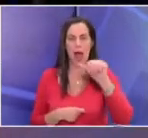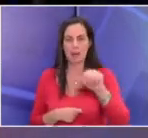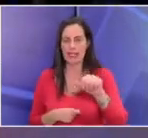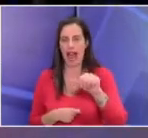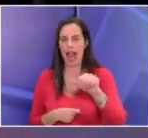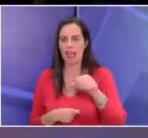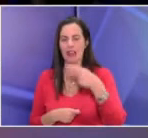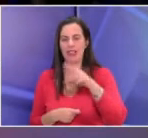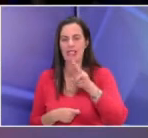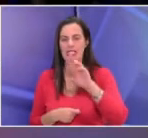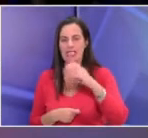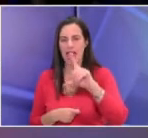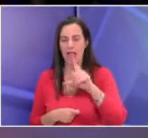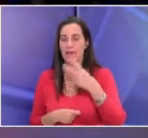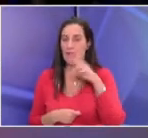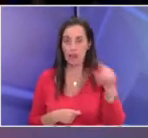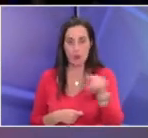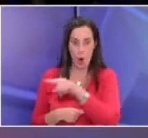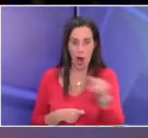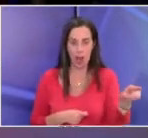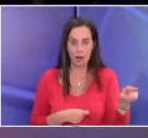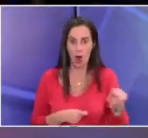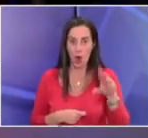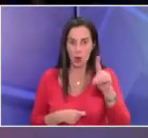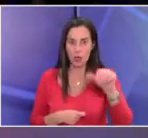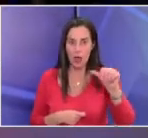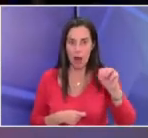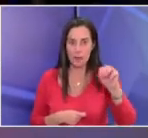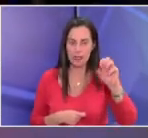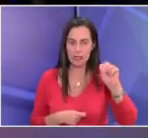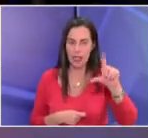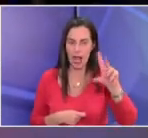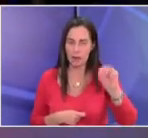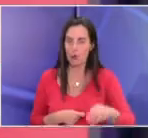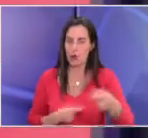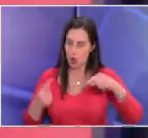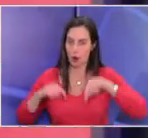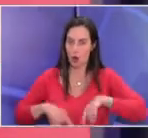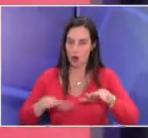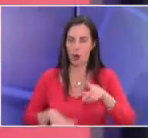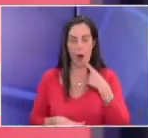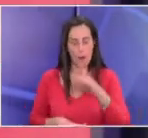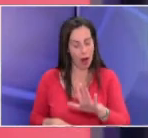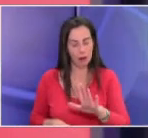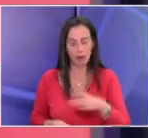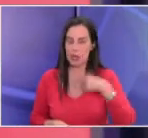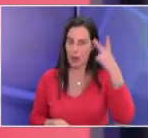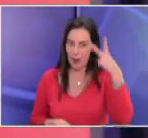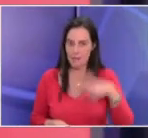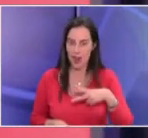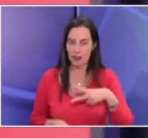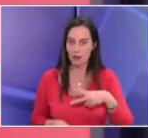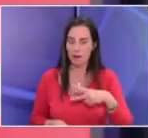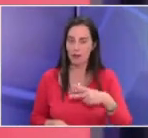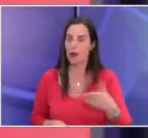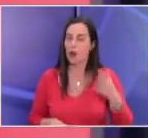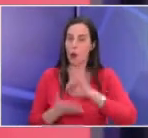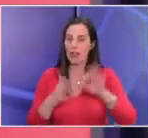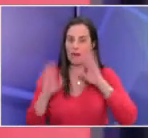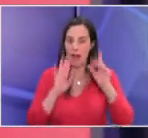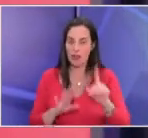למדינה בזמן הבחירות האלה שרוצים? אל תשכח, עוסקים זהירים הם חלק אדיר מהכלכלה של מדינת ישראל. העוסקים